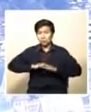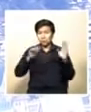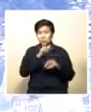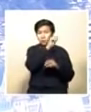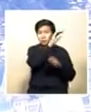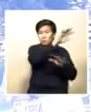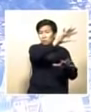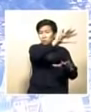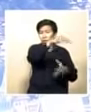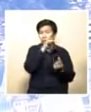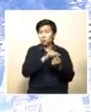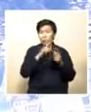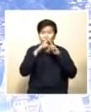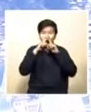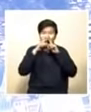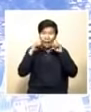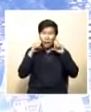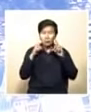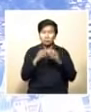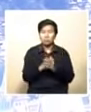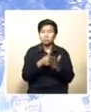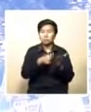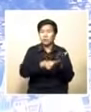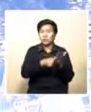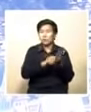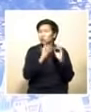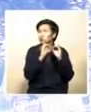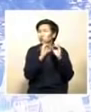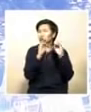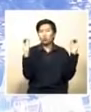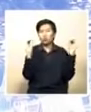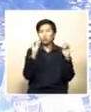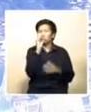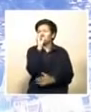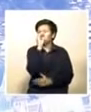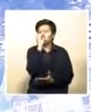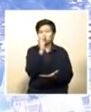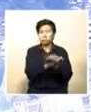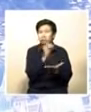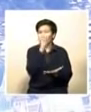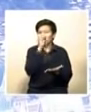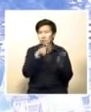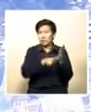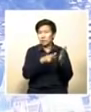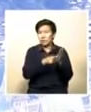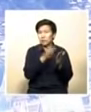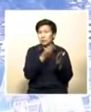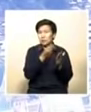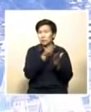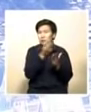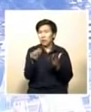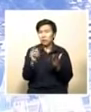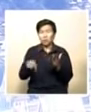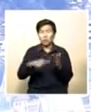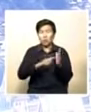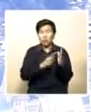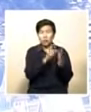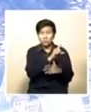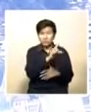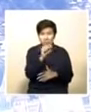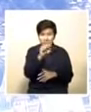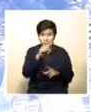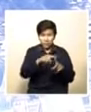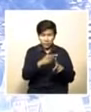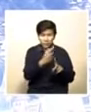อถึงจังหวะเวลาหนึ่งภายใน 2-3 วันนี้ก็จะยกเว้นภาษีศุลกากรนำเข้า